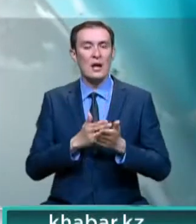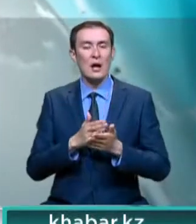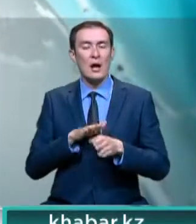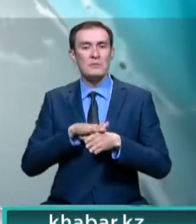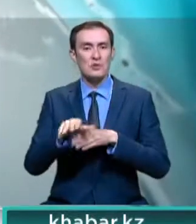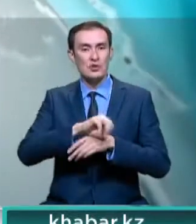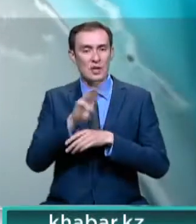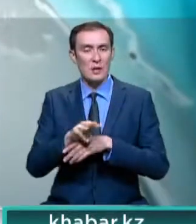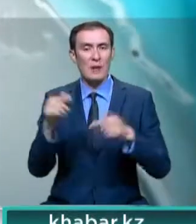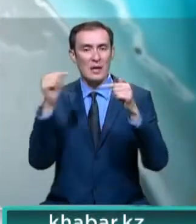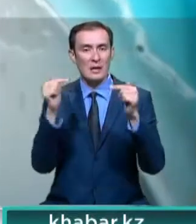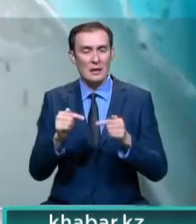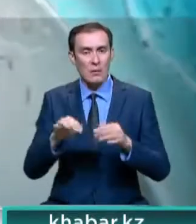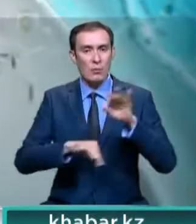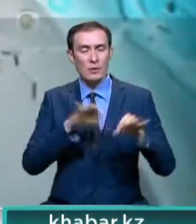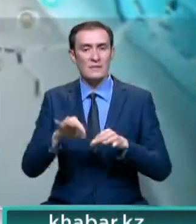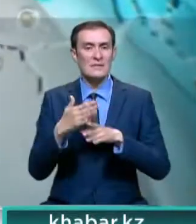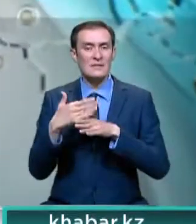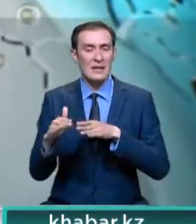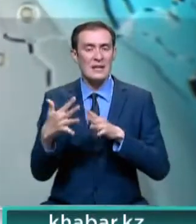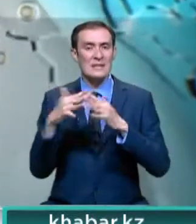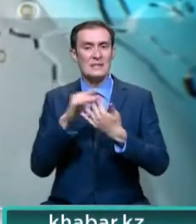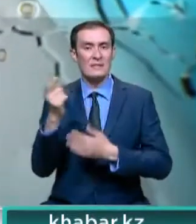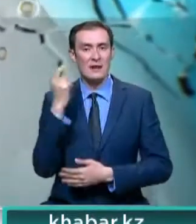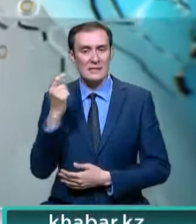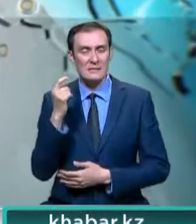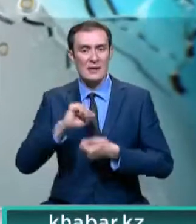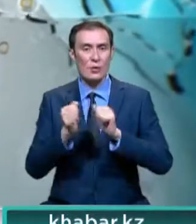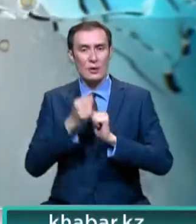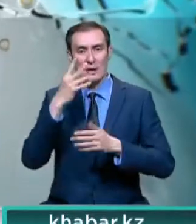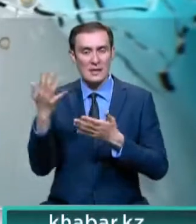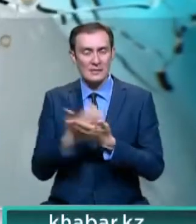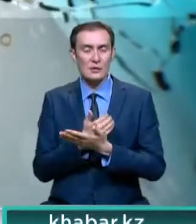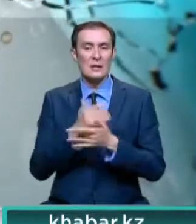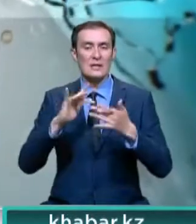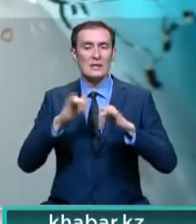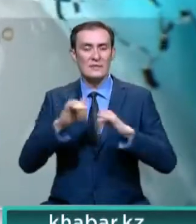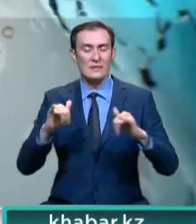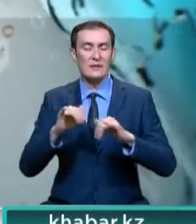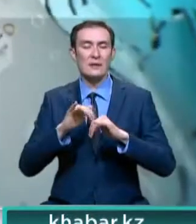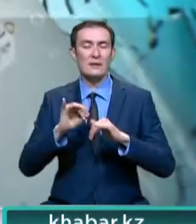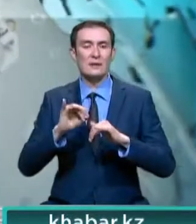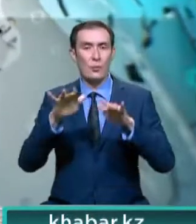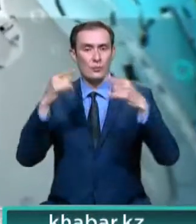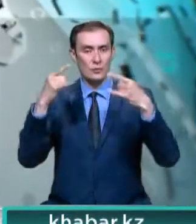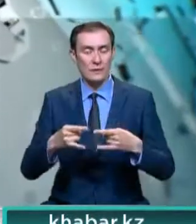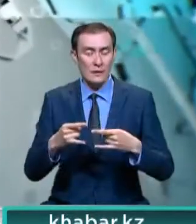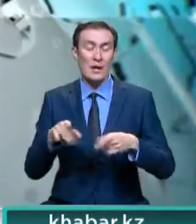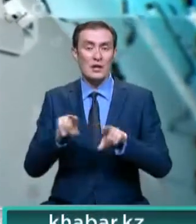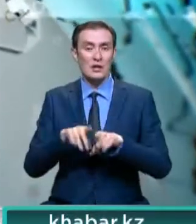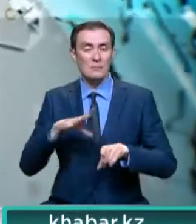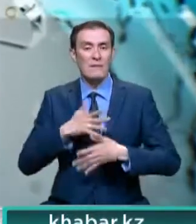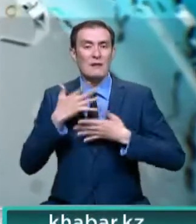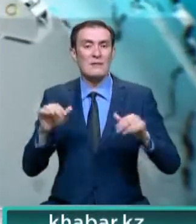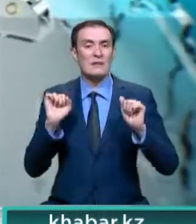наполнением конкретными проектами в сфере сельского хозяйства, геологоразведки, цифровизации и искусственного интеллекта. У стран имеются также